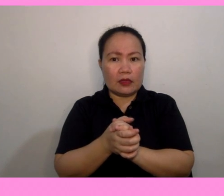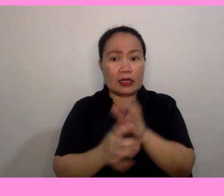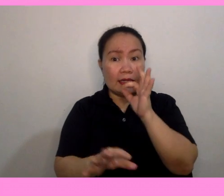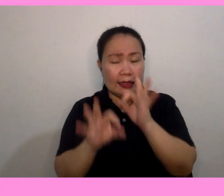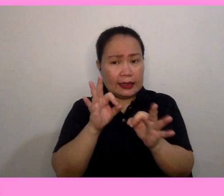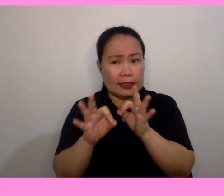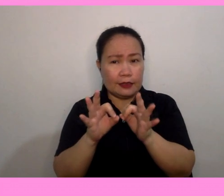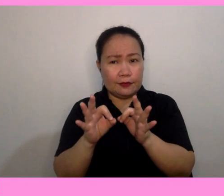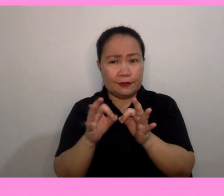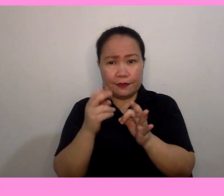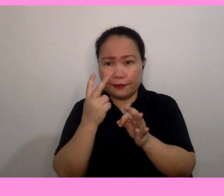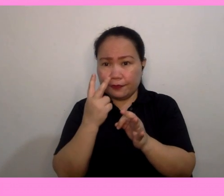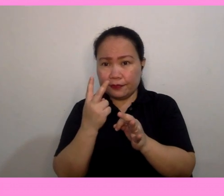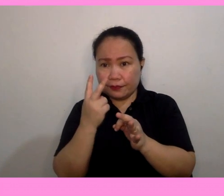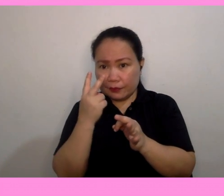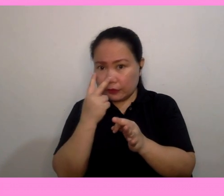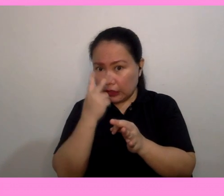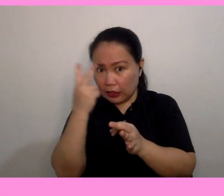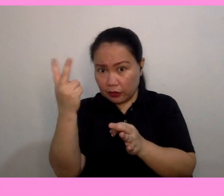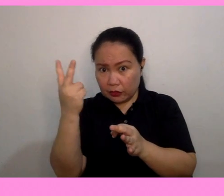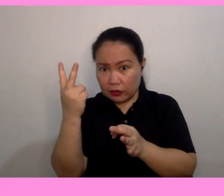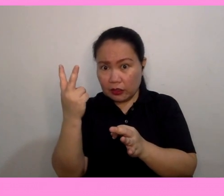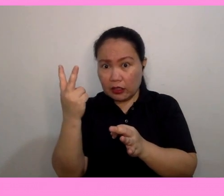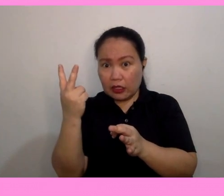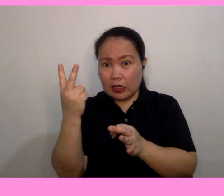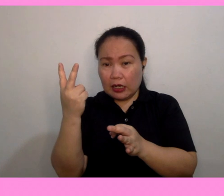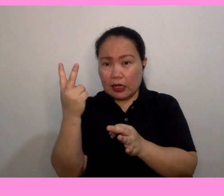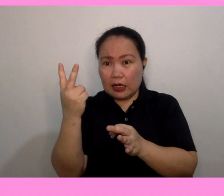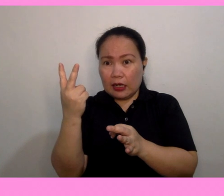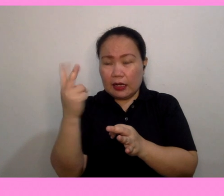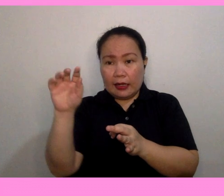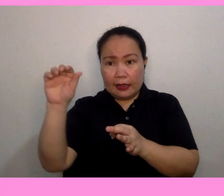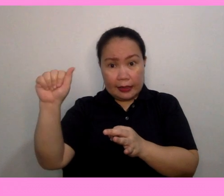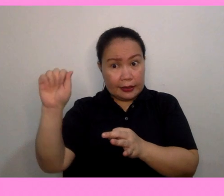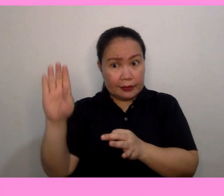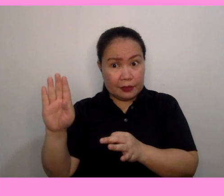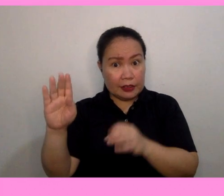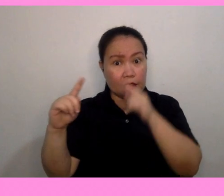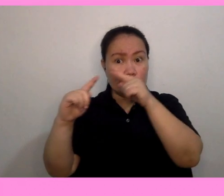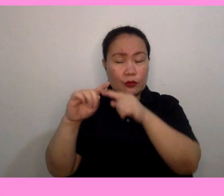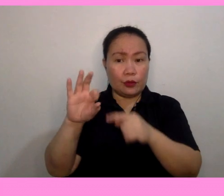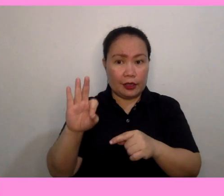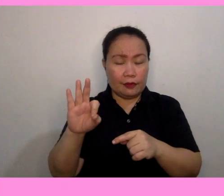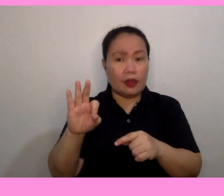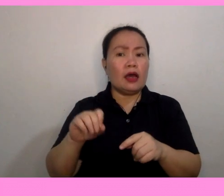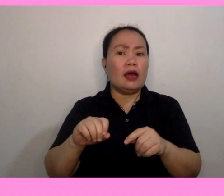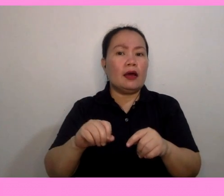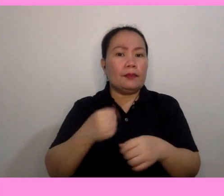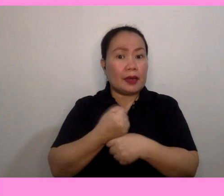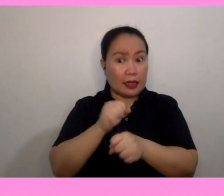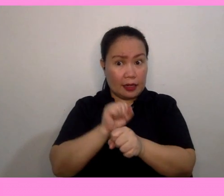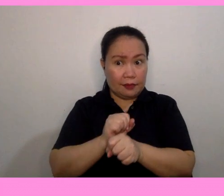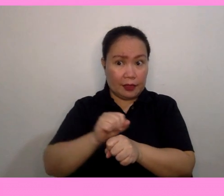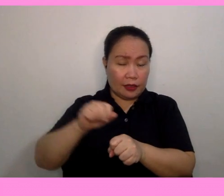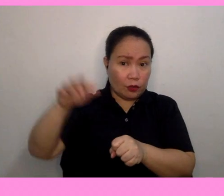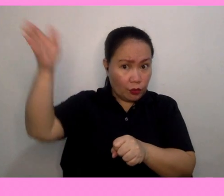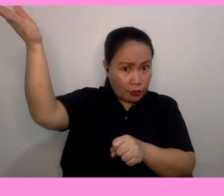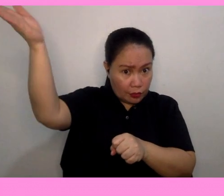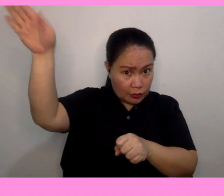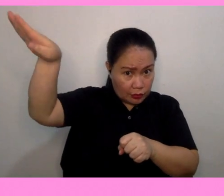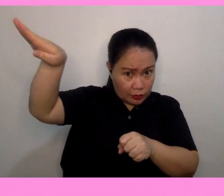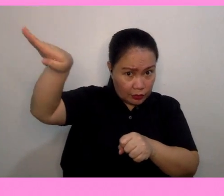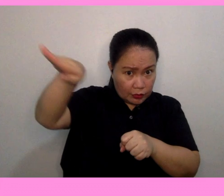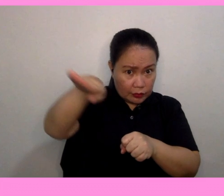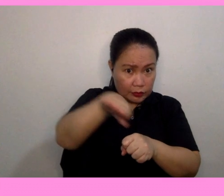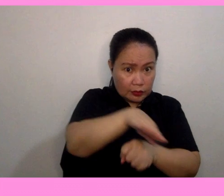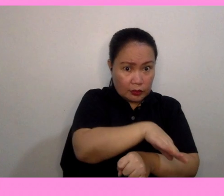Kung tutuntunin ang mga puntong ito hanggang punto F, ay makabubuo ng isang kurbang pababa o downward